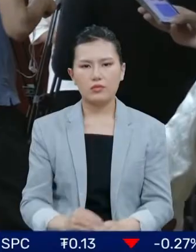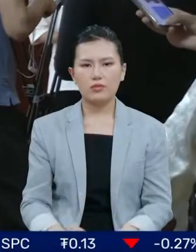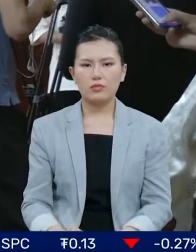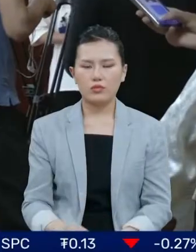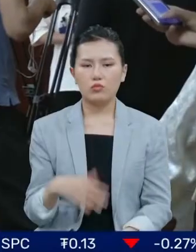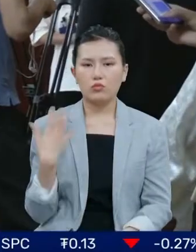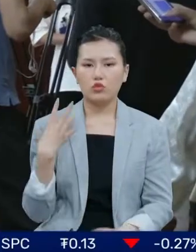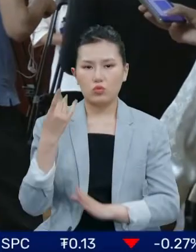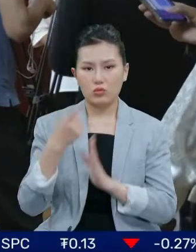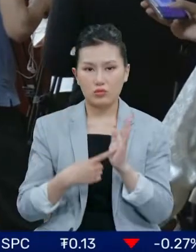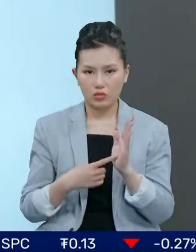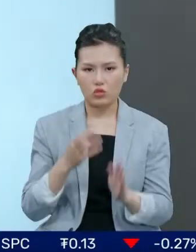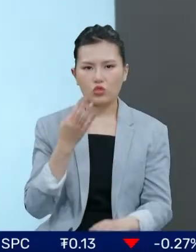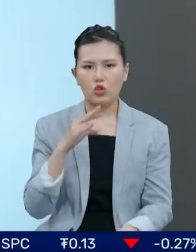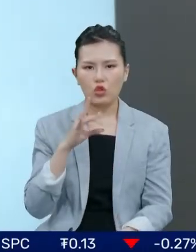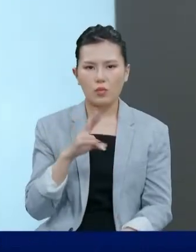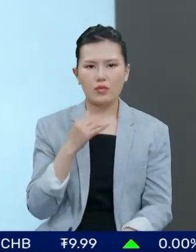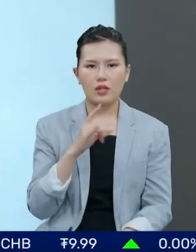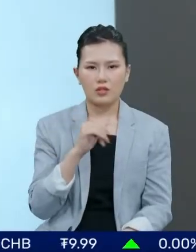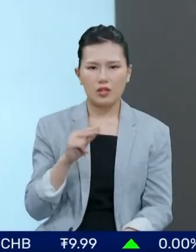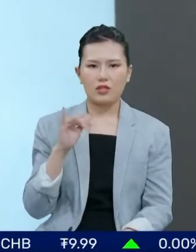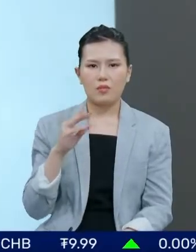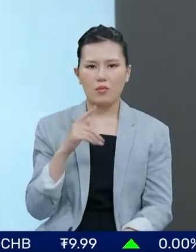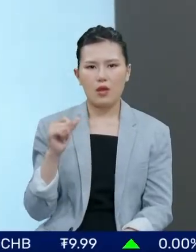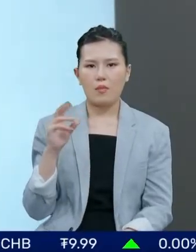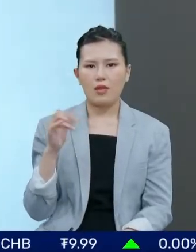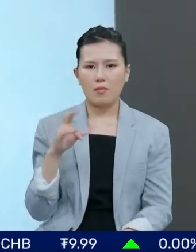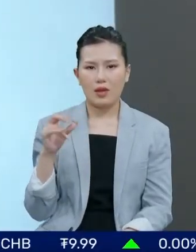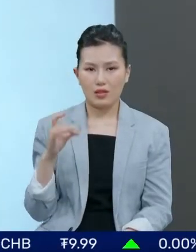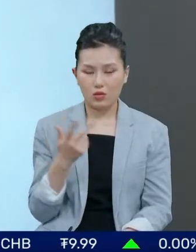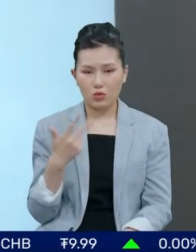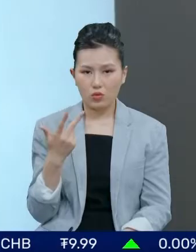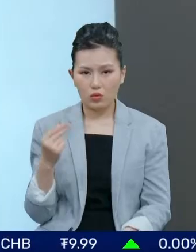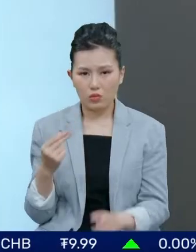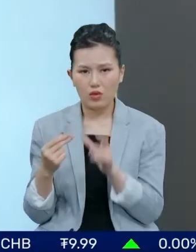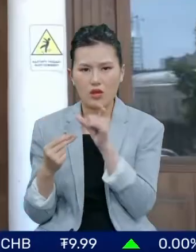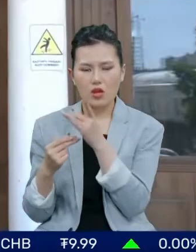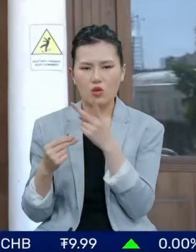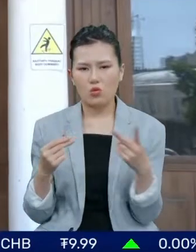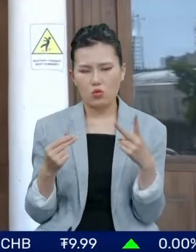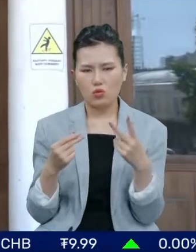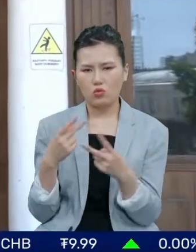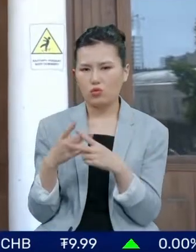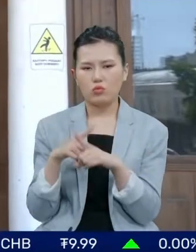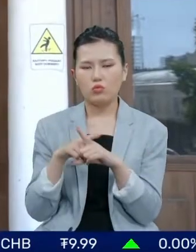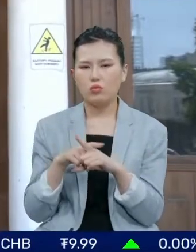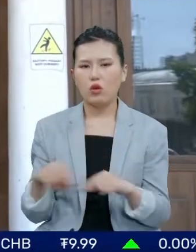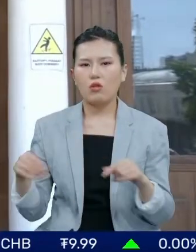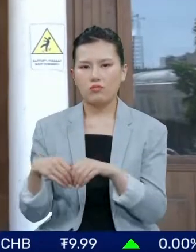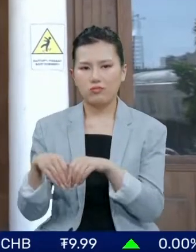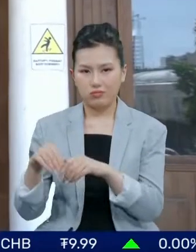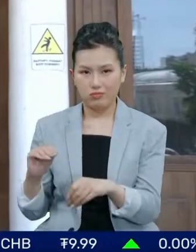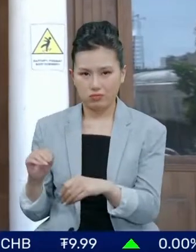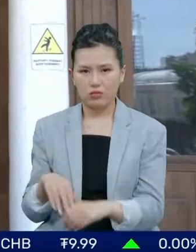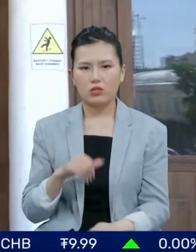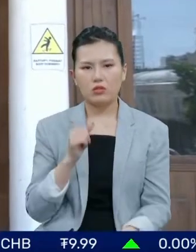Өнгөрсөн 4-р сард цодном даржаар чимгээ болон Амгалан Баатар нарт эрүүгийн эрэгт яллагдагчаар татсан тогтоолыг хүчингүй болгож шийдвэрлсэн байдаг. Харин Амгалан Баатарын хувьд өмнө